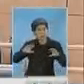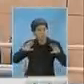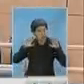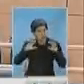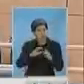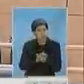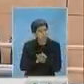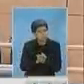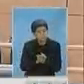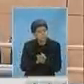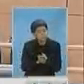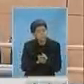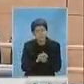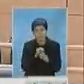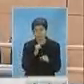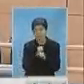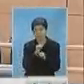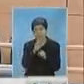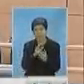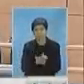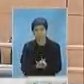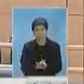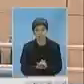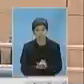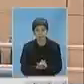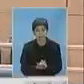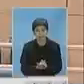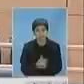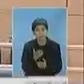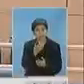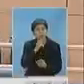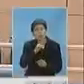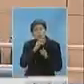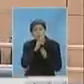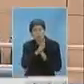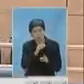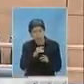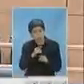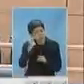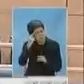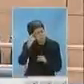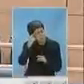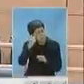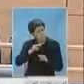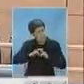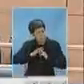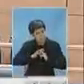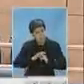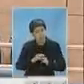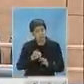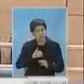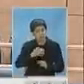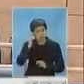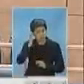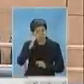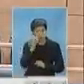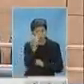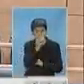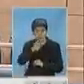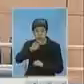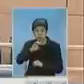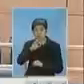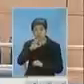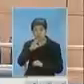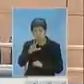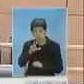เค้าไม่เดินล่ะครับแต่แต่ท่านไปวาดภาพผมไปพูดในสถานีโทรทัศน์ช่อง